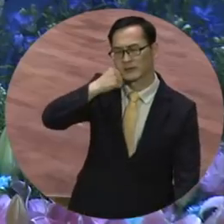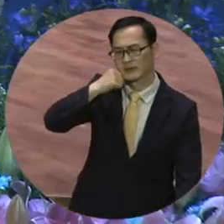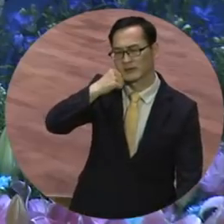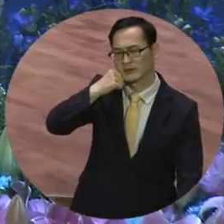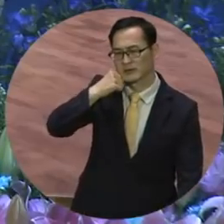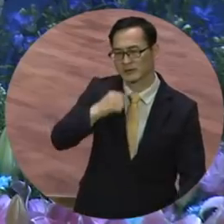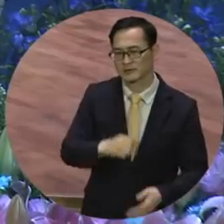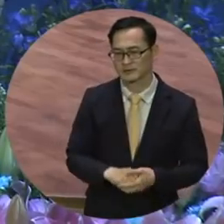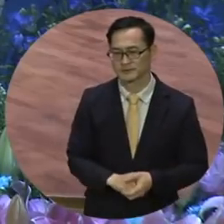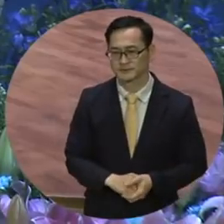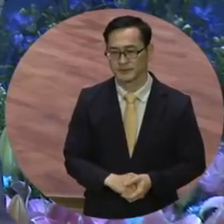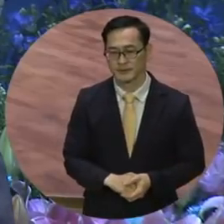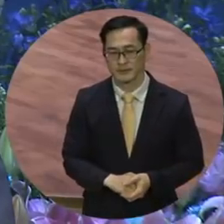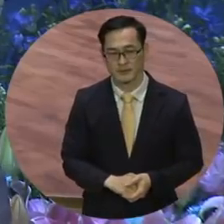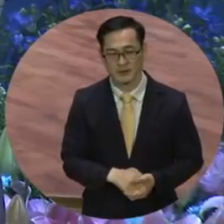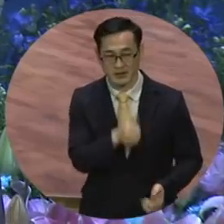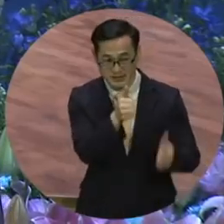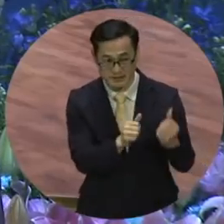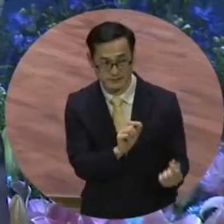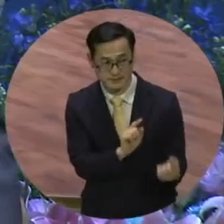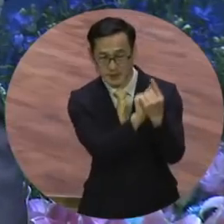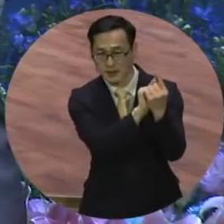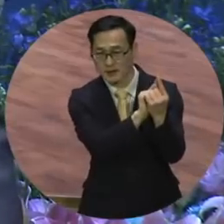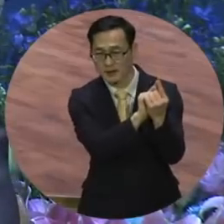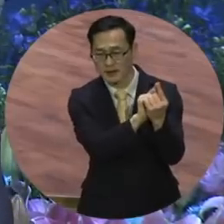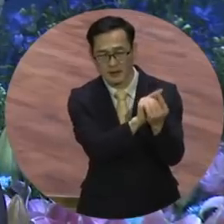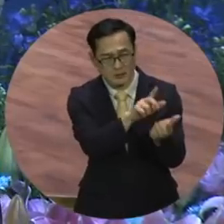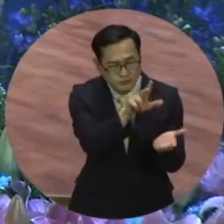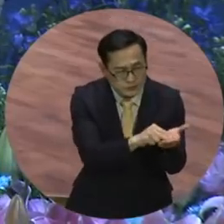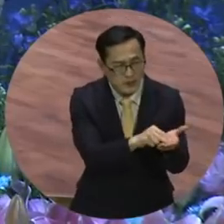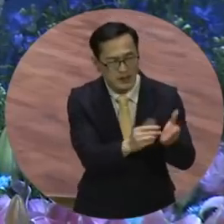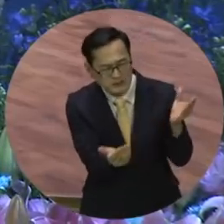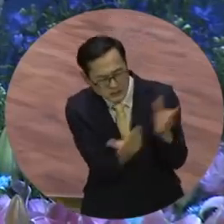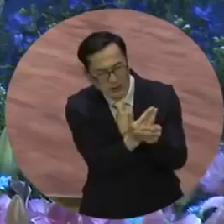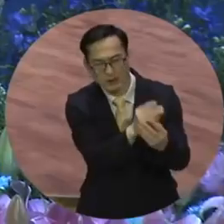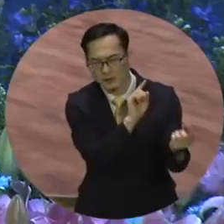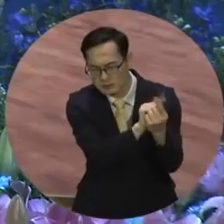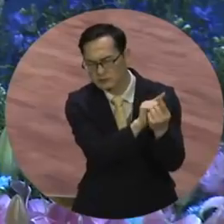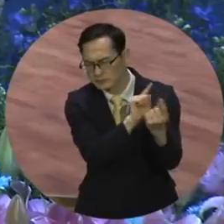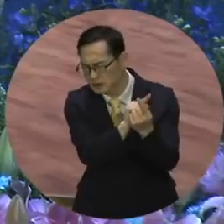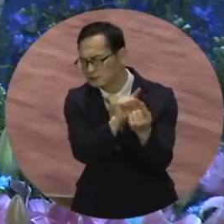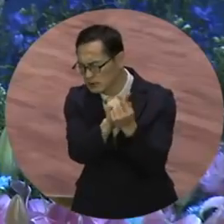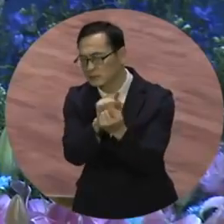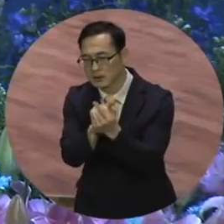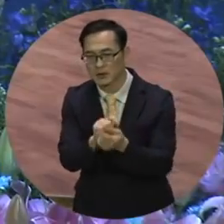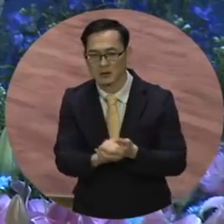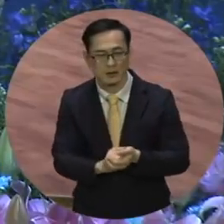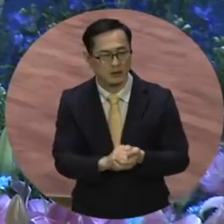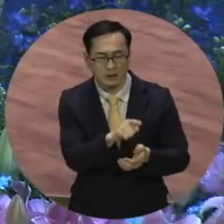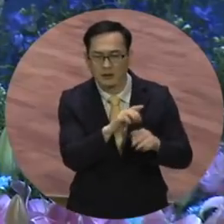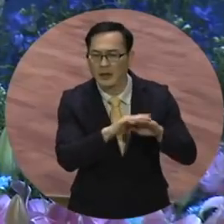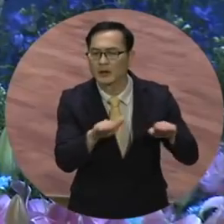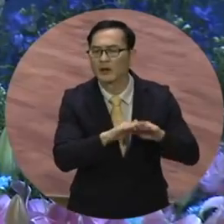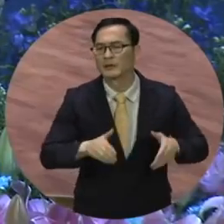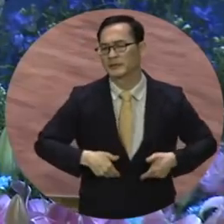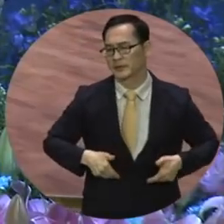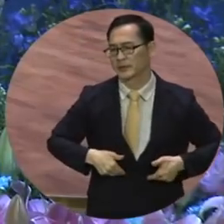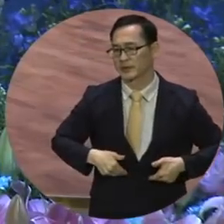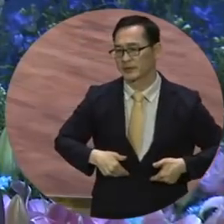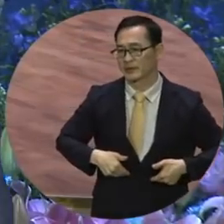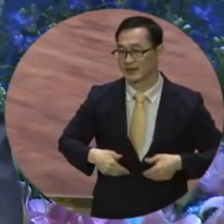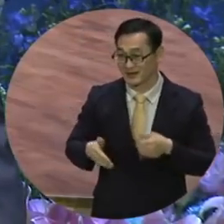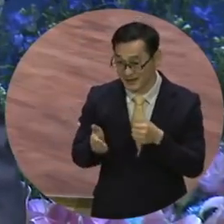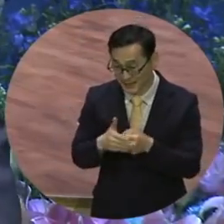하느냐? 인생 살면서 다가오는 문제와 사건, 시험들을 직면해야 됩니다. 그래서 어려서부터